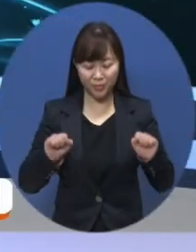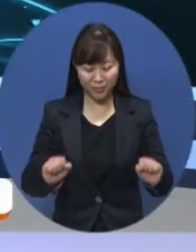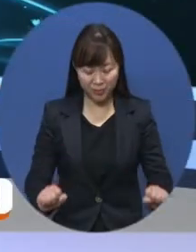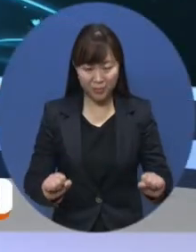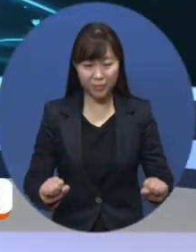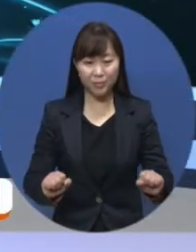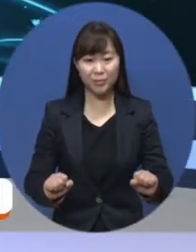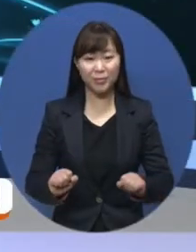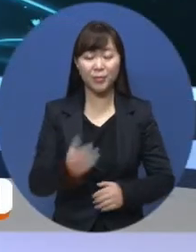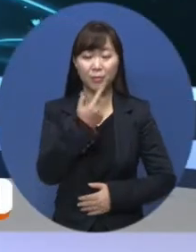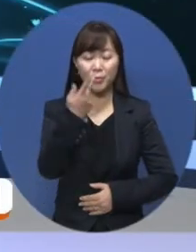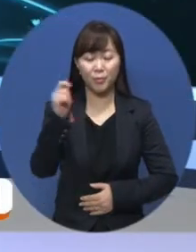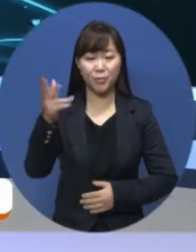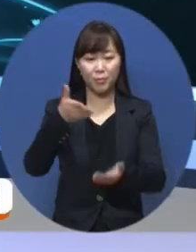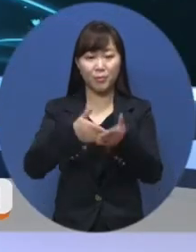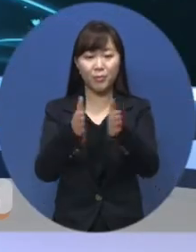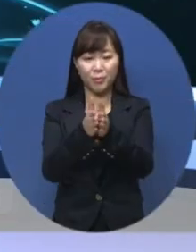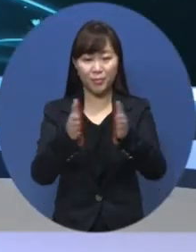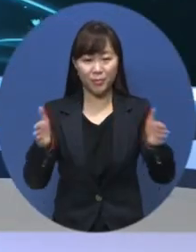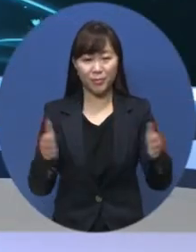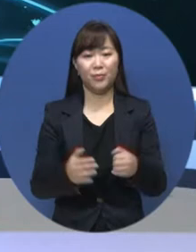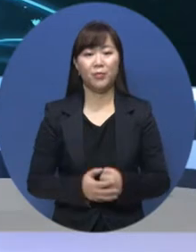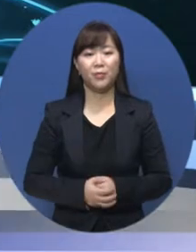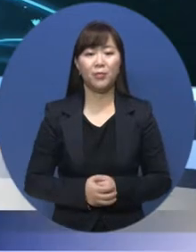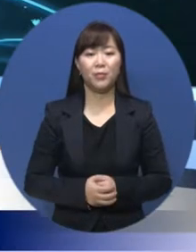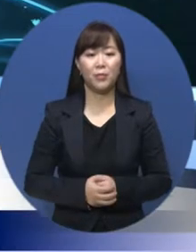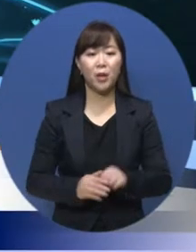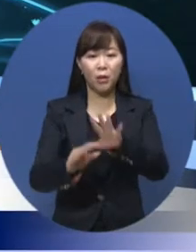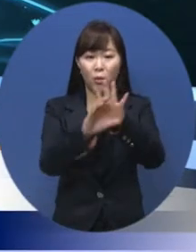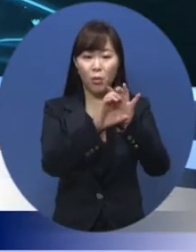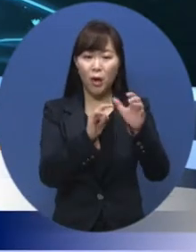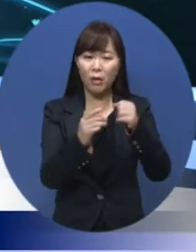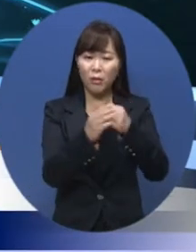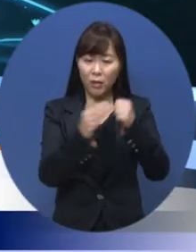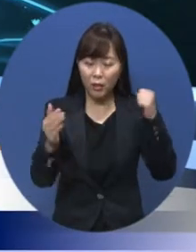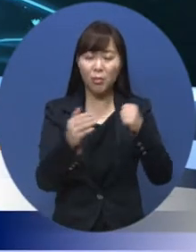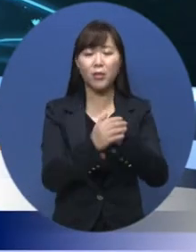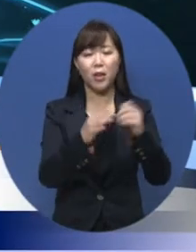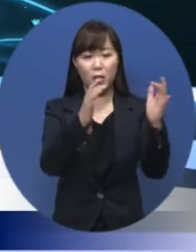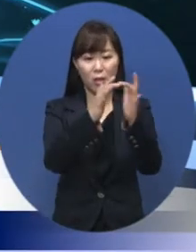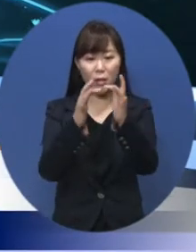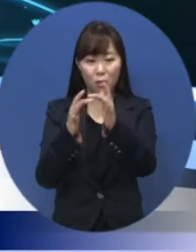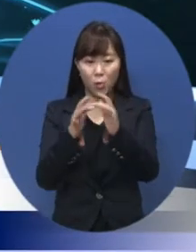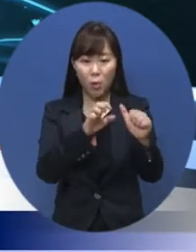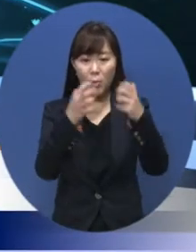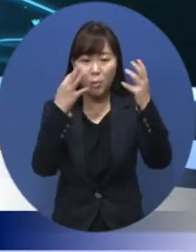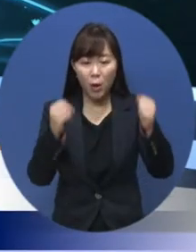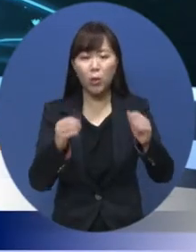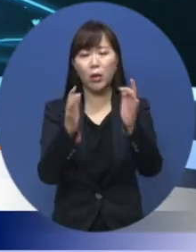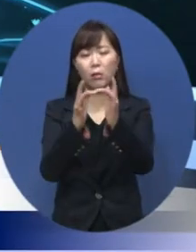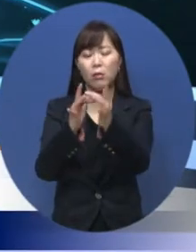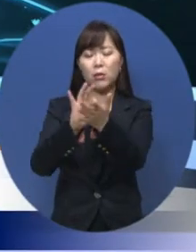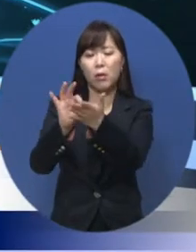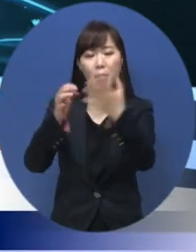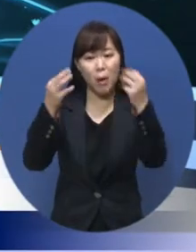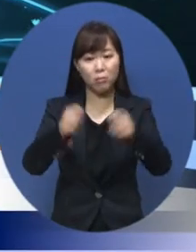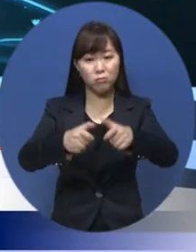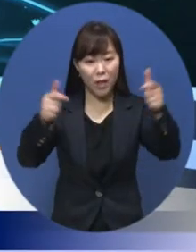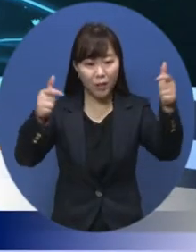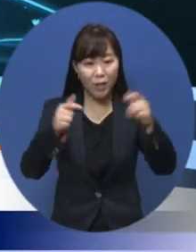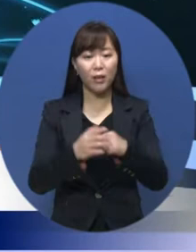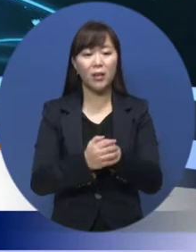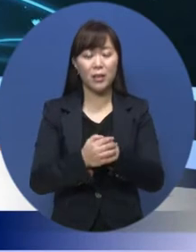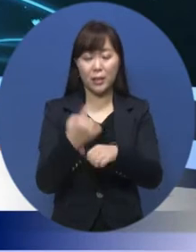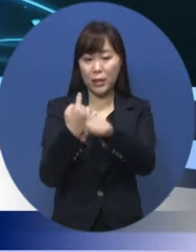시청자 여러분 안녕하십니까 복지 tv 있습니다 코로 날 그로 인해 비대면 이 활성화되며 온라인 이용이 많이 늘어났죠